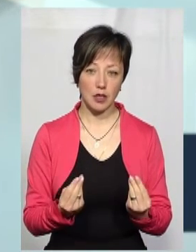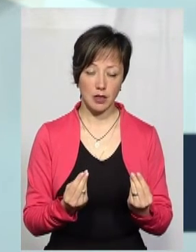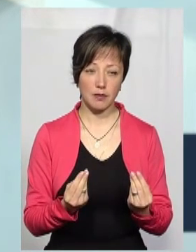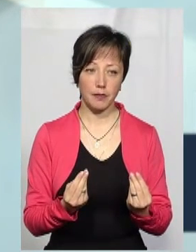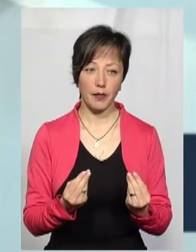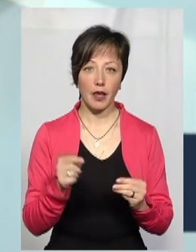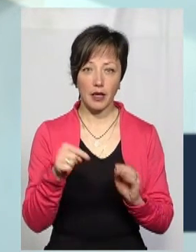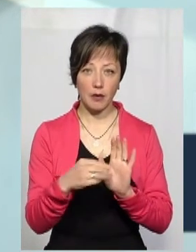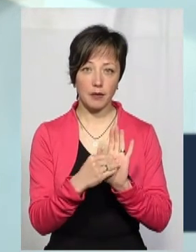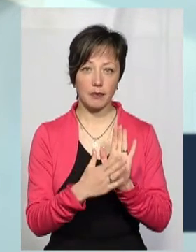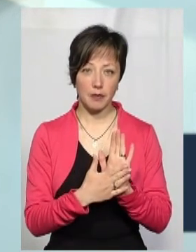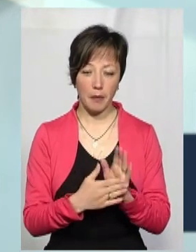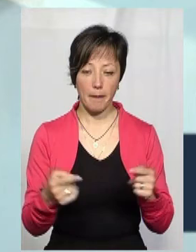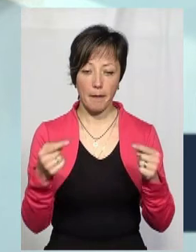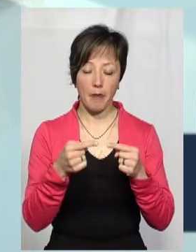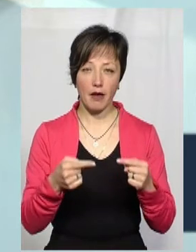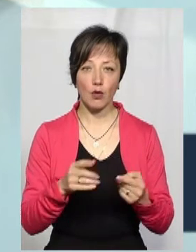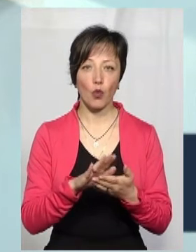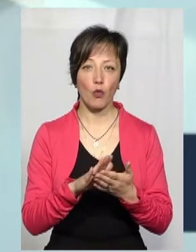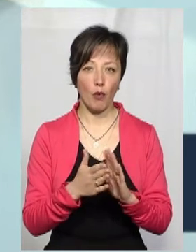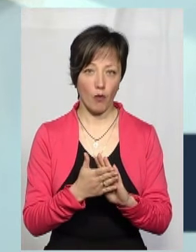період карантину. Там визначені певні умови,